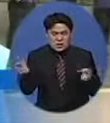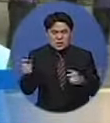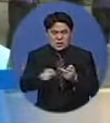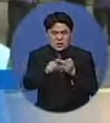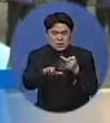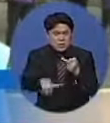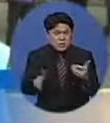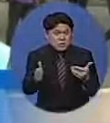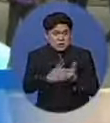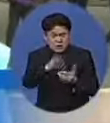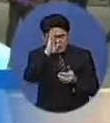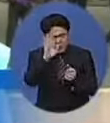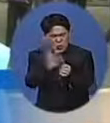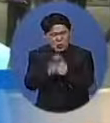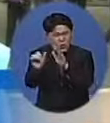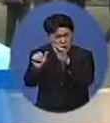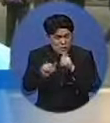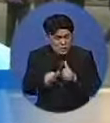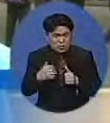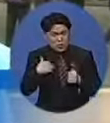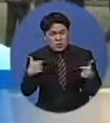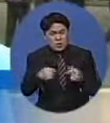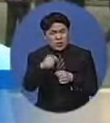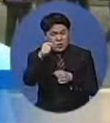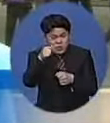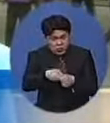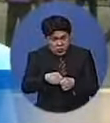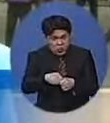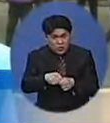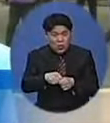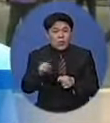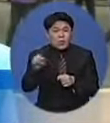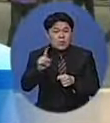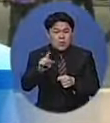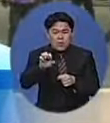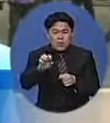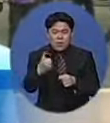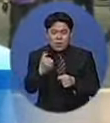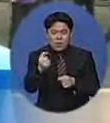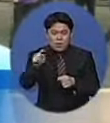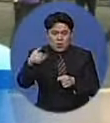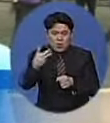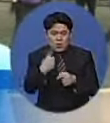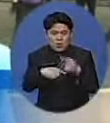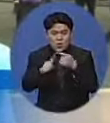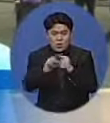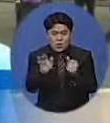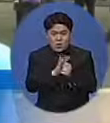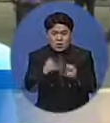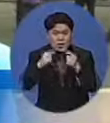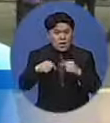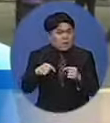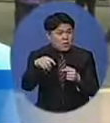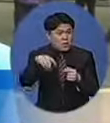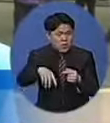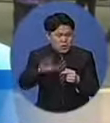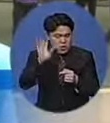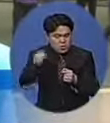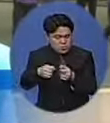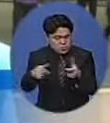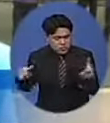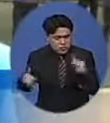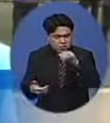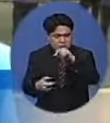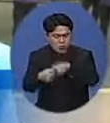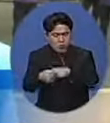해소를 위해서 포괄 간호서비스 참여 병원을 100개 소까지 확대하는 등 중증 질환자의 진료비